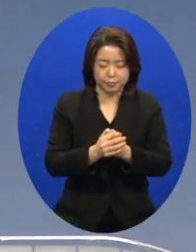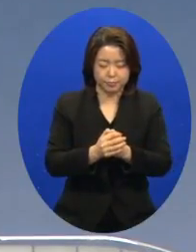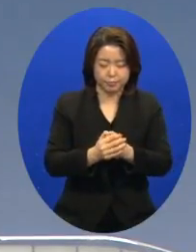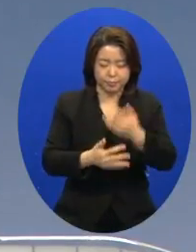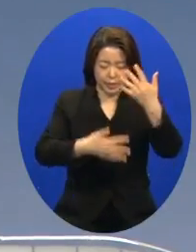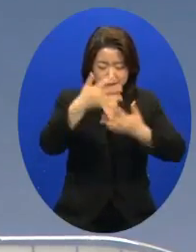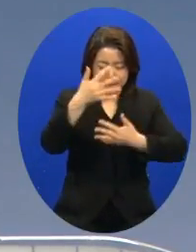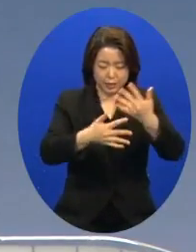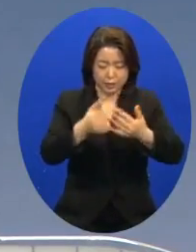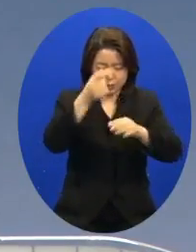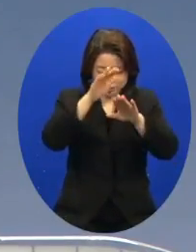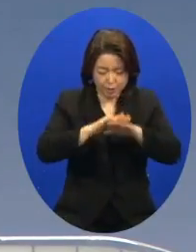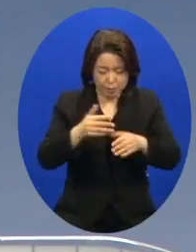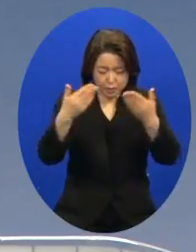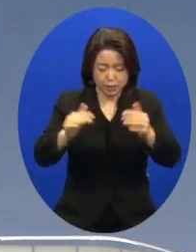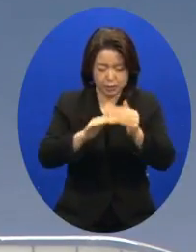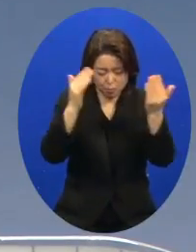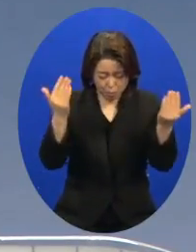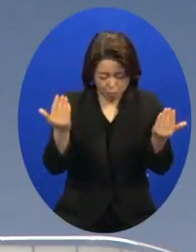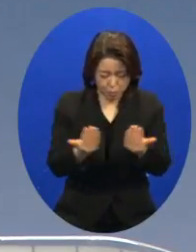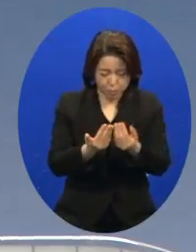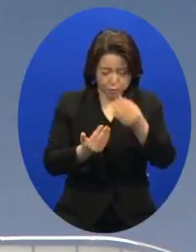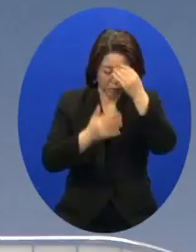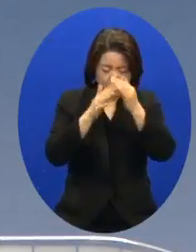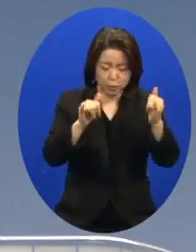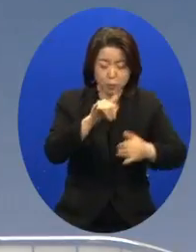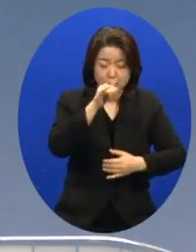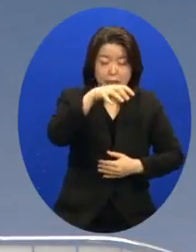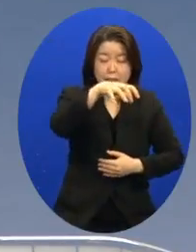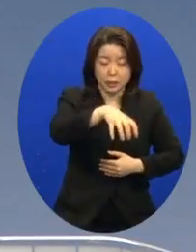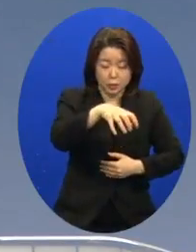영상으로 예배하는 모든 성도들이 는 그곳에서